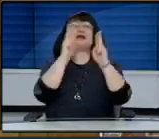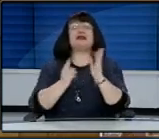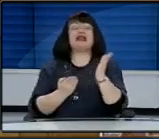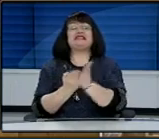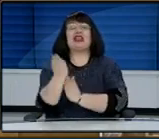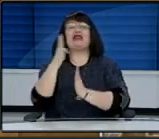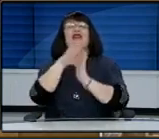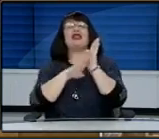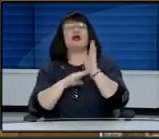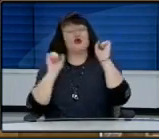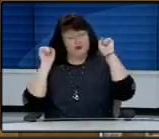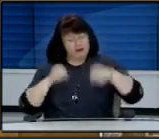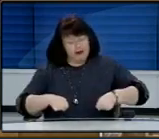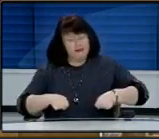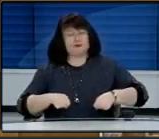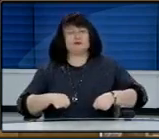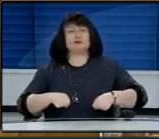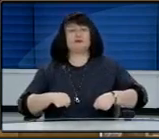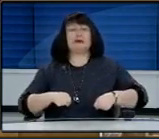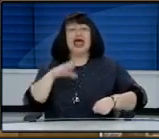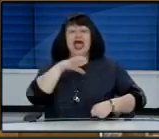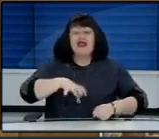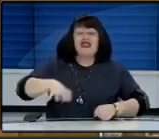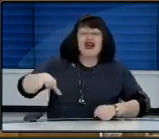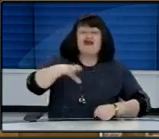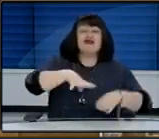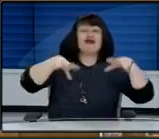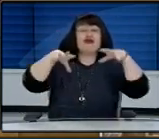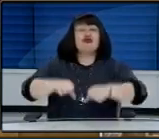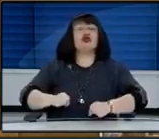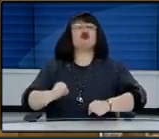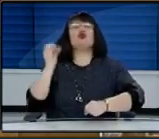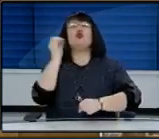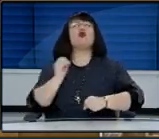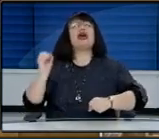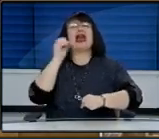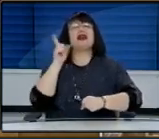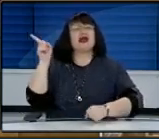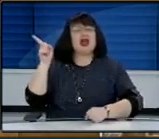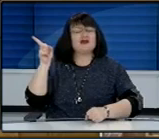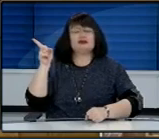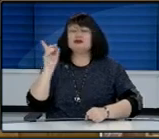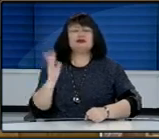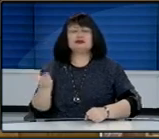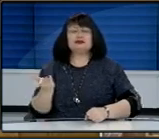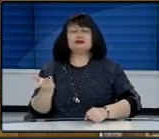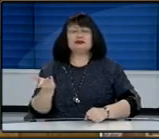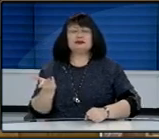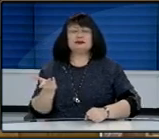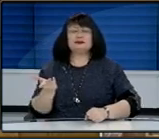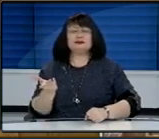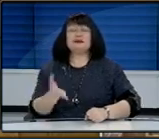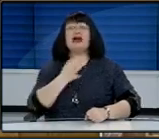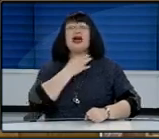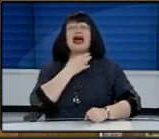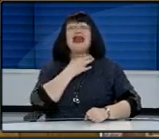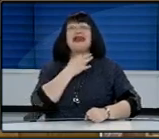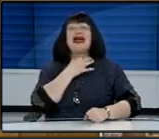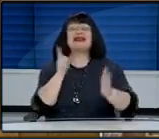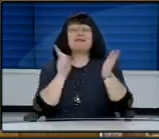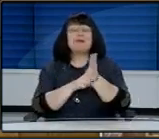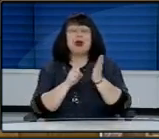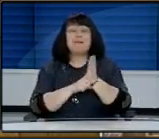δίκαιο, την εδαφική ακεραιότητα και κυριαρχία της Ουκρανίας και την ανάγκη για εφαρμογή των συμφωνιών του